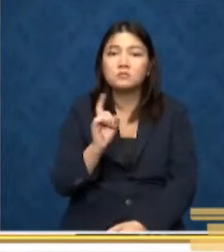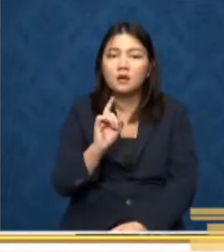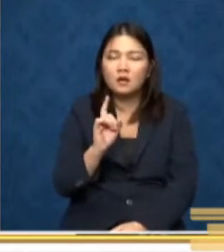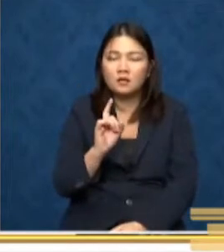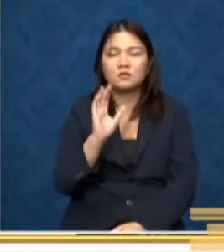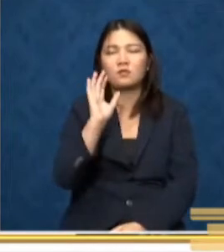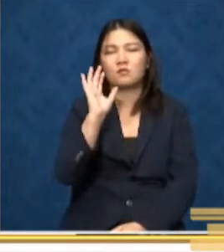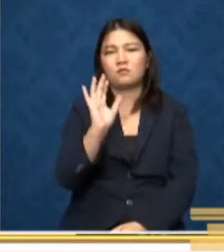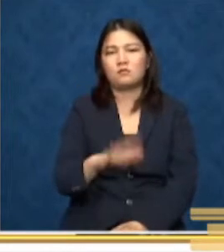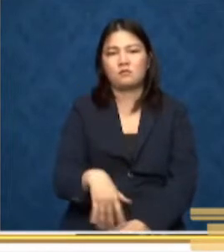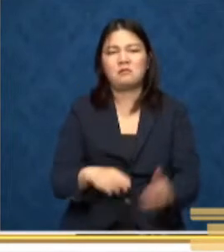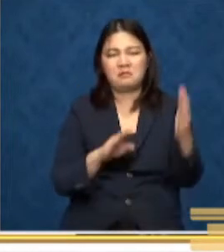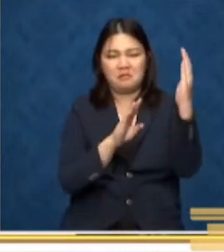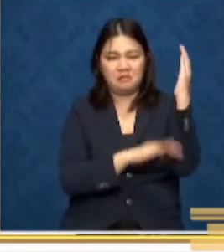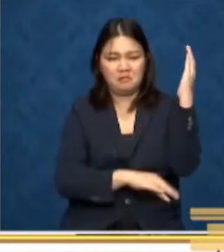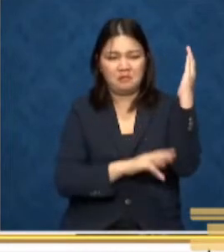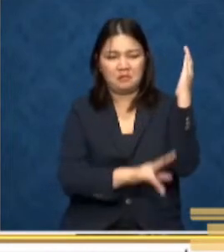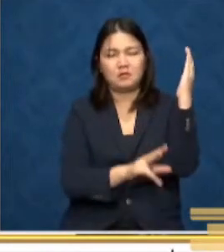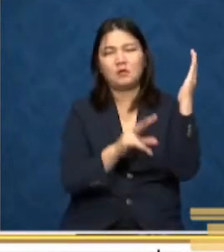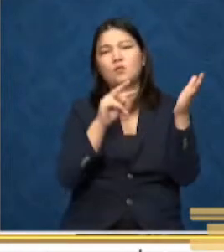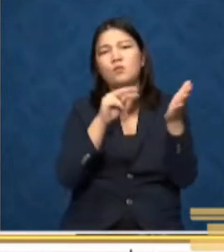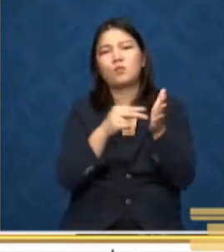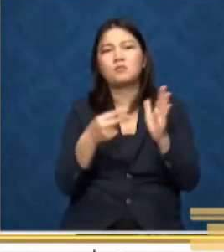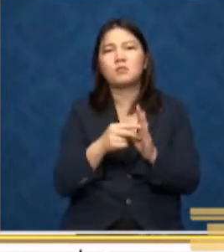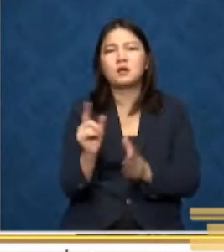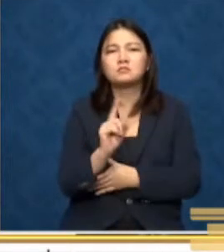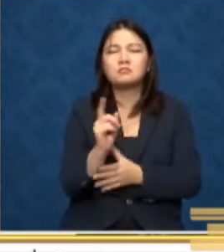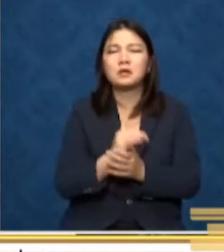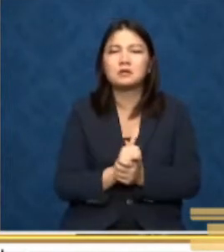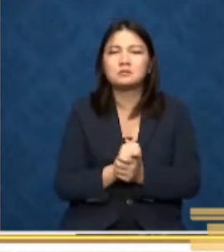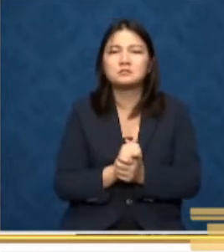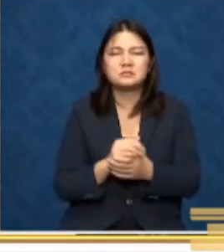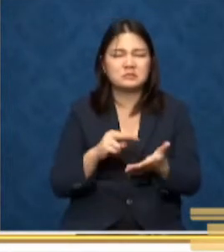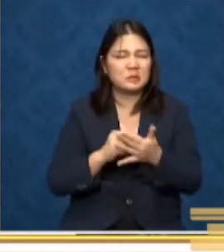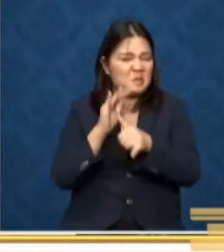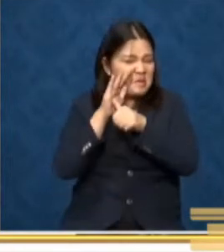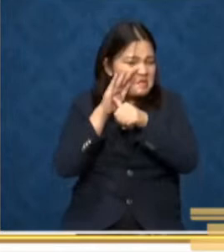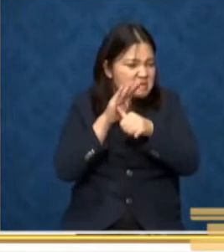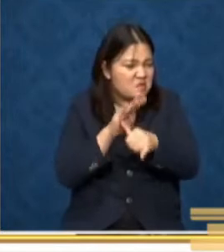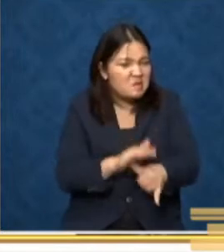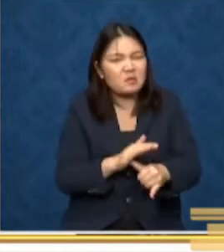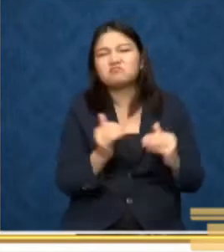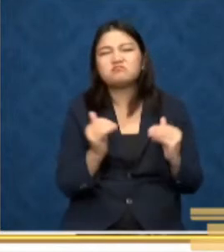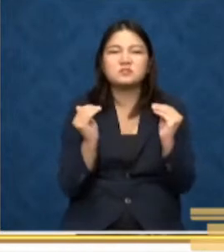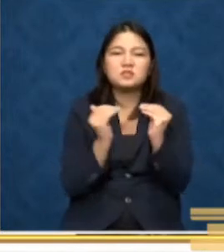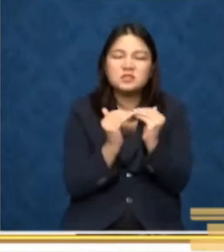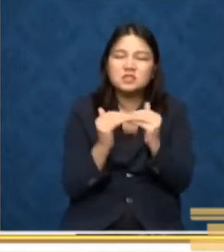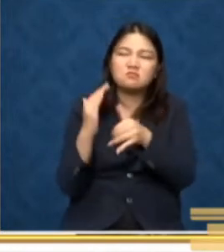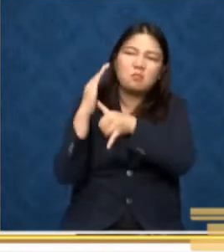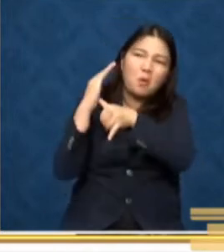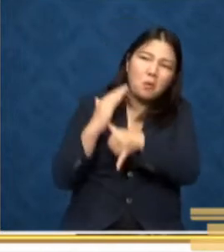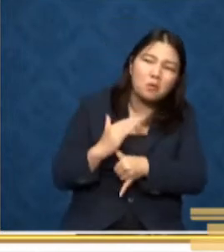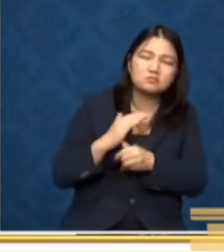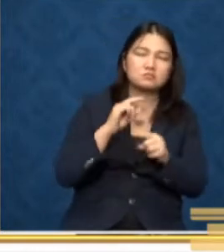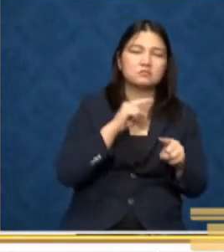ดนั้นถูกมีการกดทับย่ำยีความรู้สึกศักดิ์ศรีความเป็นมนุษ